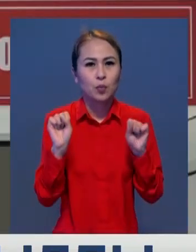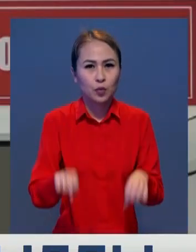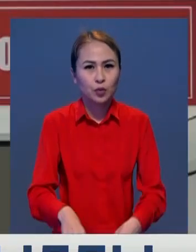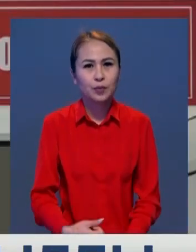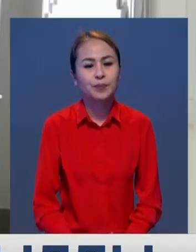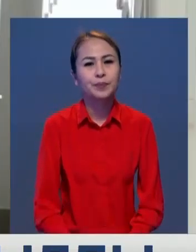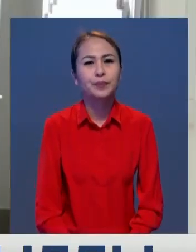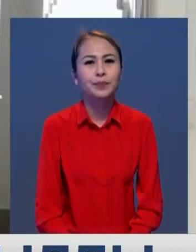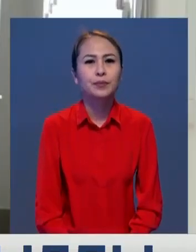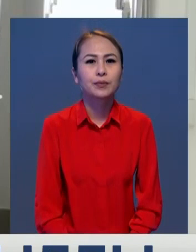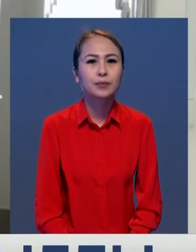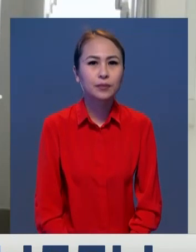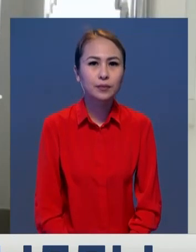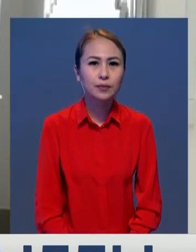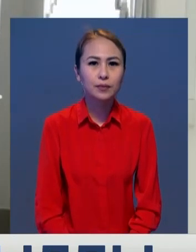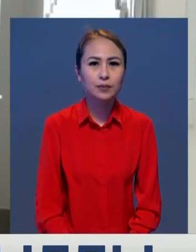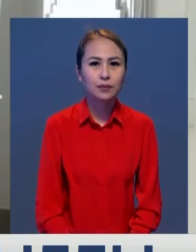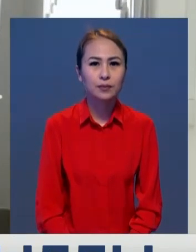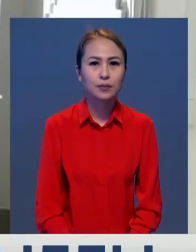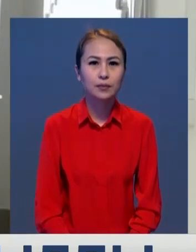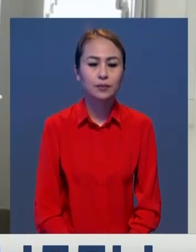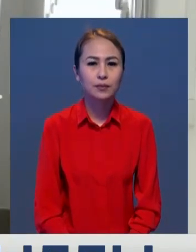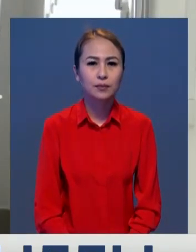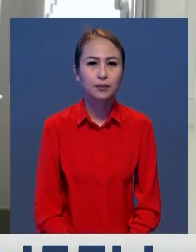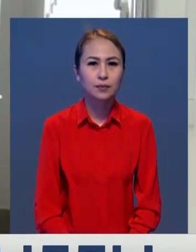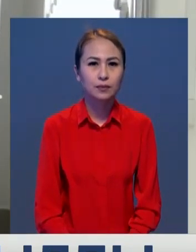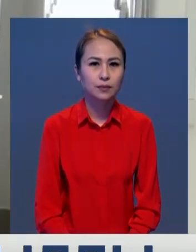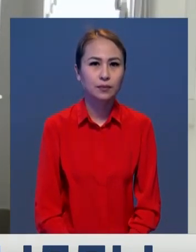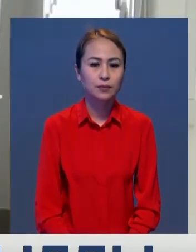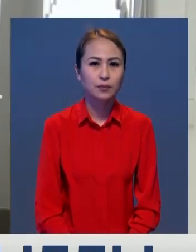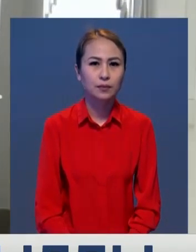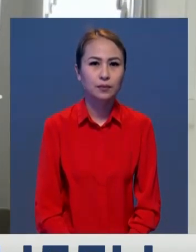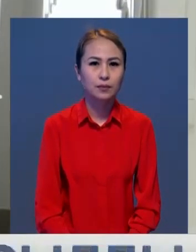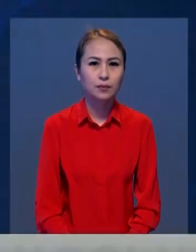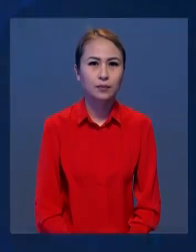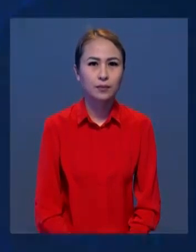Ақмарал Есімханова, Самат Оспанов және Жеңіс Темірболат, Хабар 24, Павлодар.